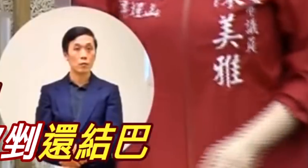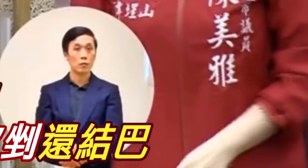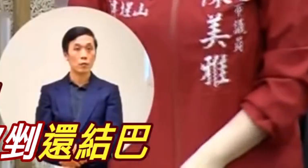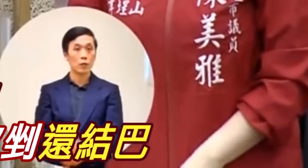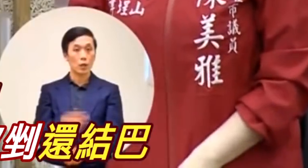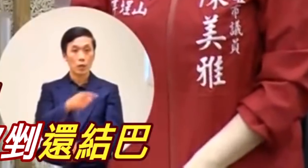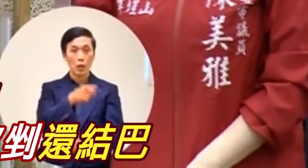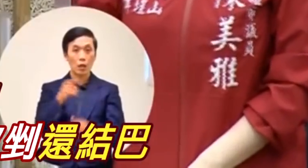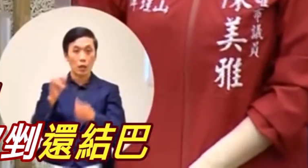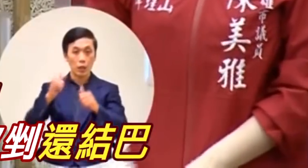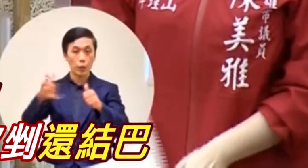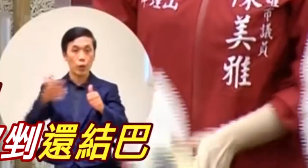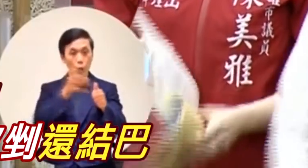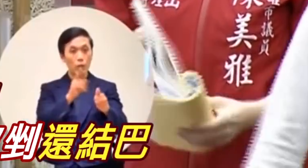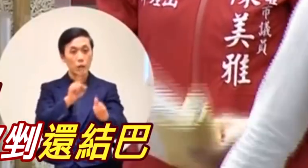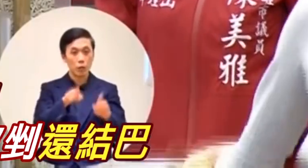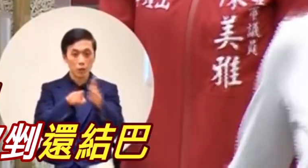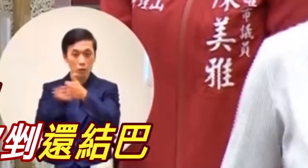接回答，